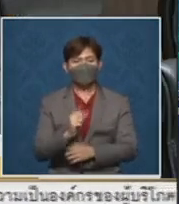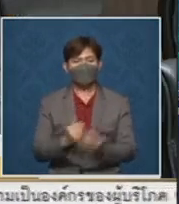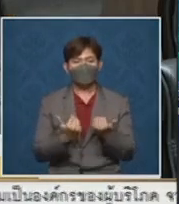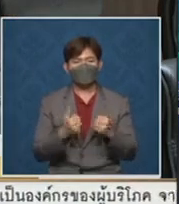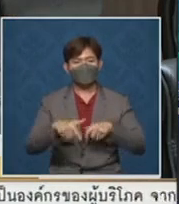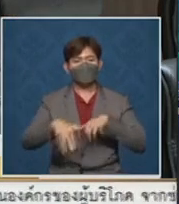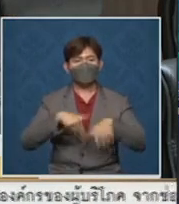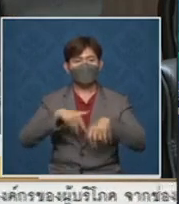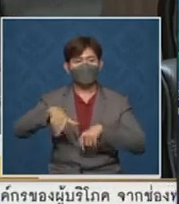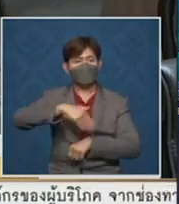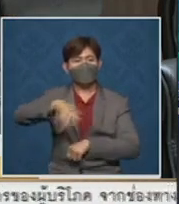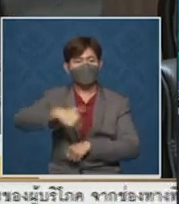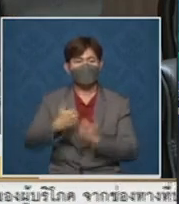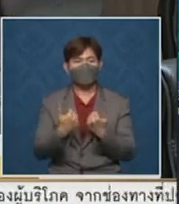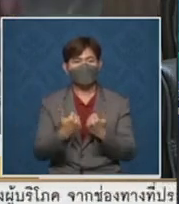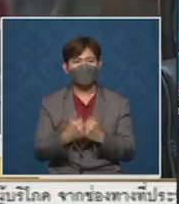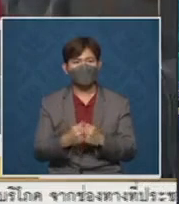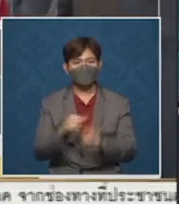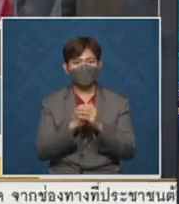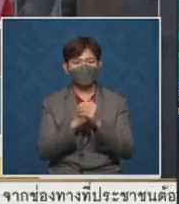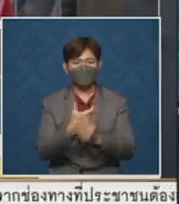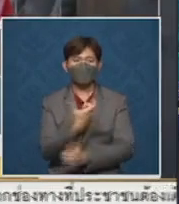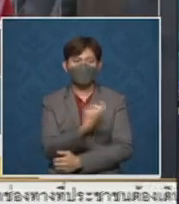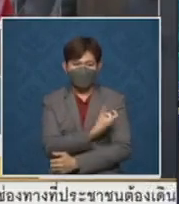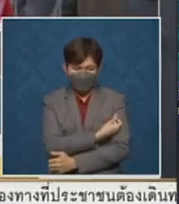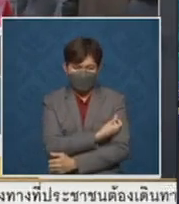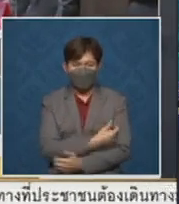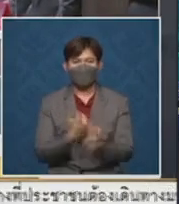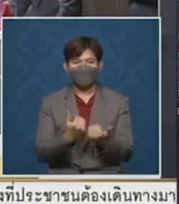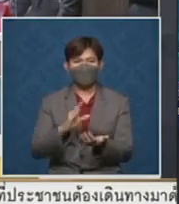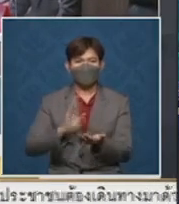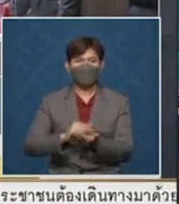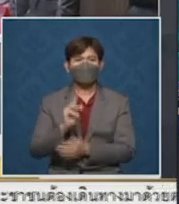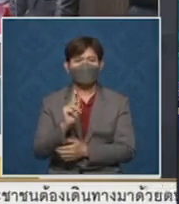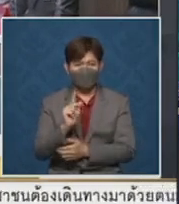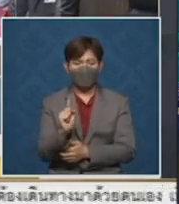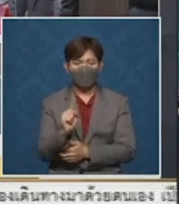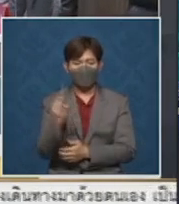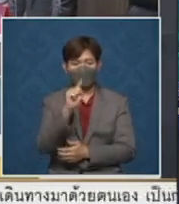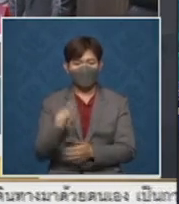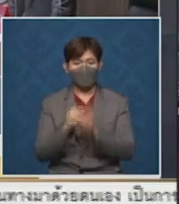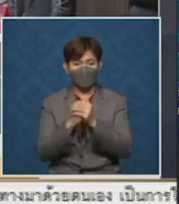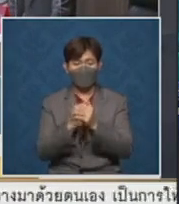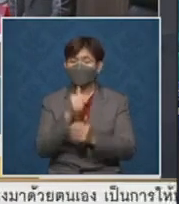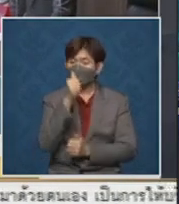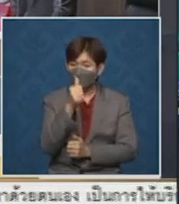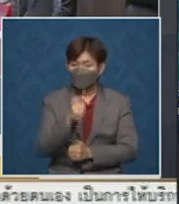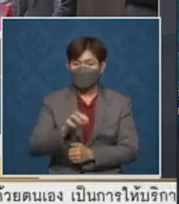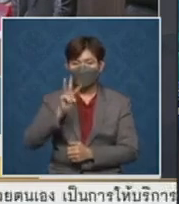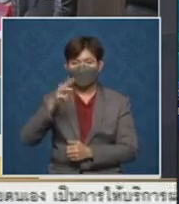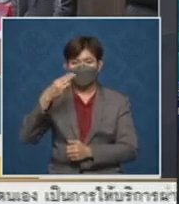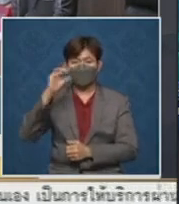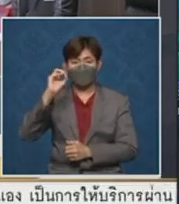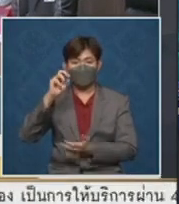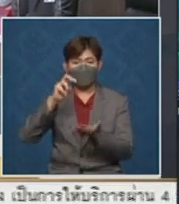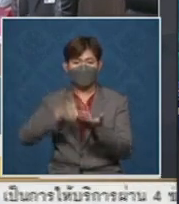นั่งหัวโต๊ะแต่มีปัญหากับหลักคิดหลักคิดที่ว่าคือหลักคิดของใครหลักคิดของนายกรัฐมนตรีใช่หรือไม ่ ที่เอาทหารเนี่ยไป